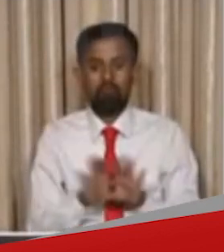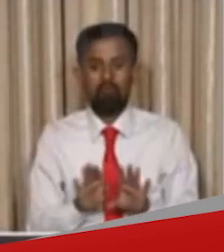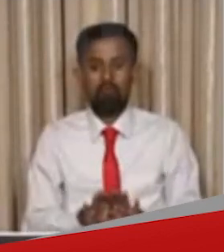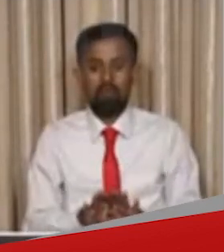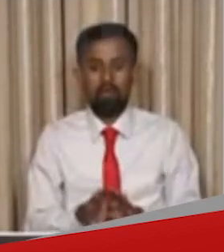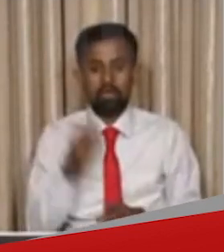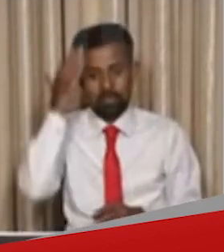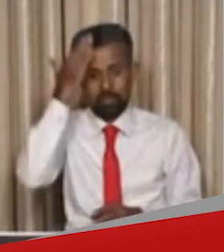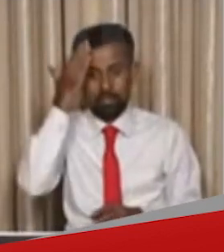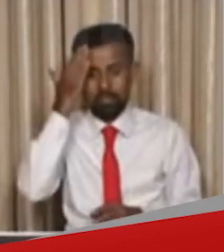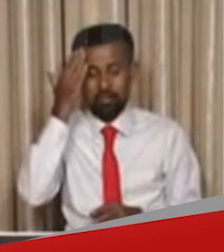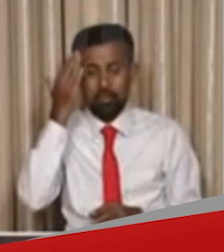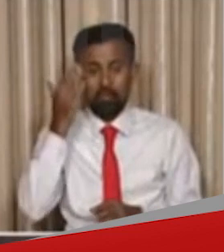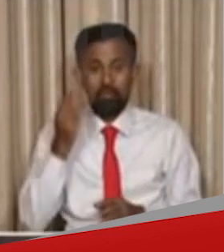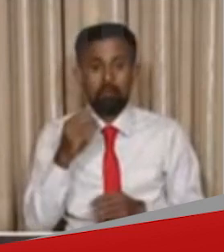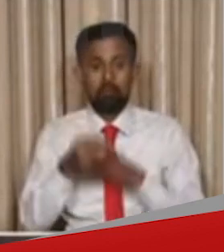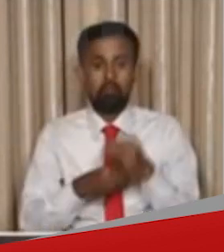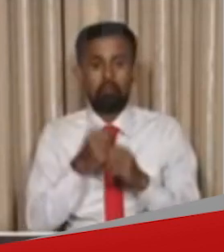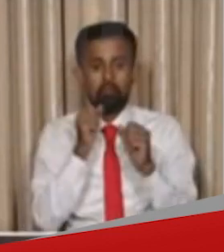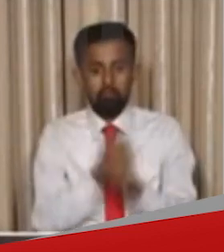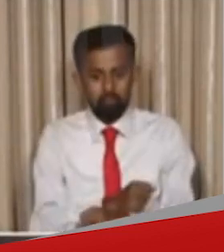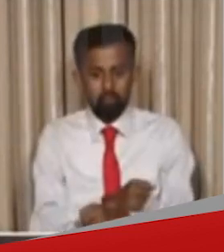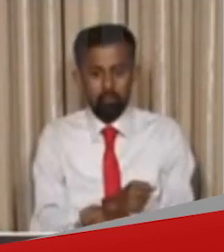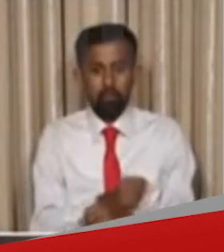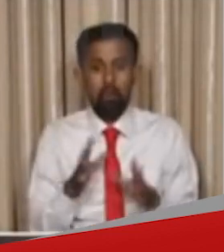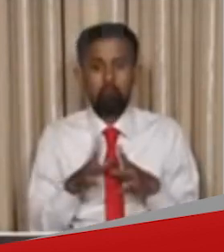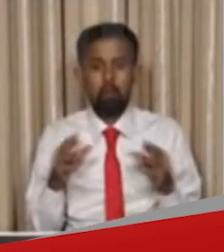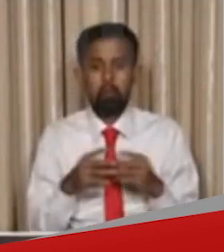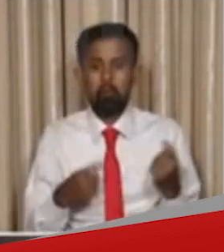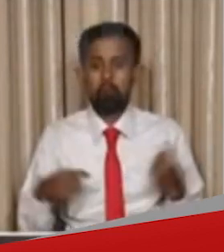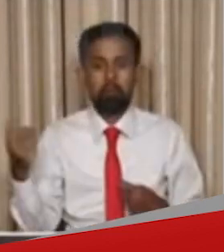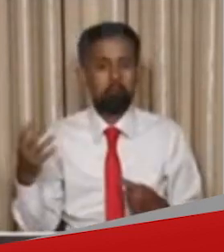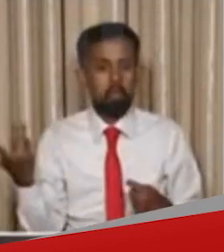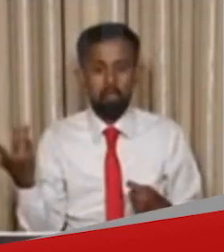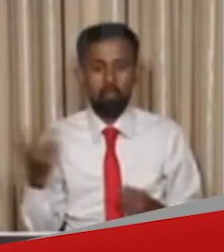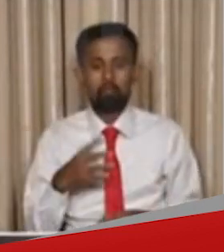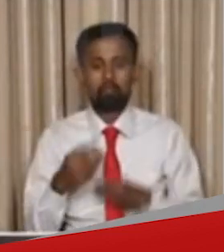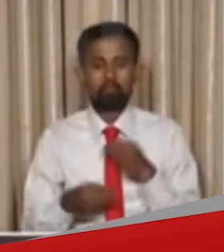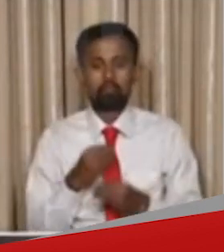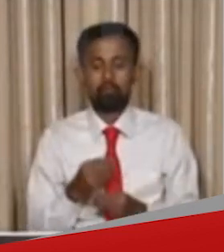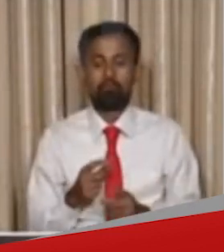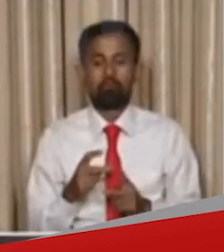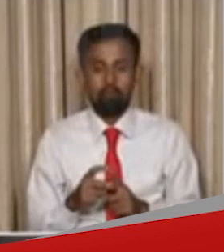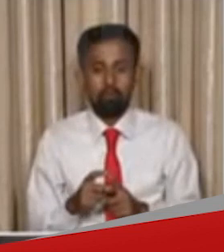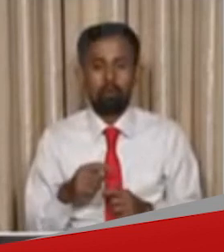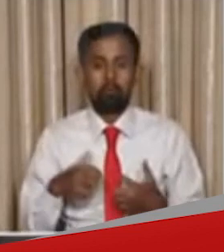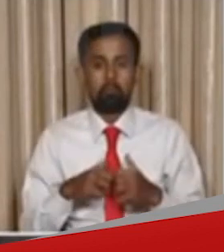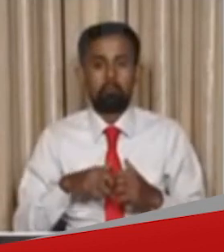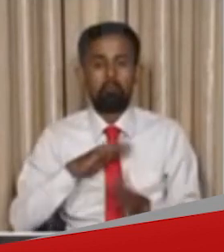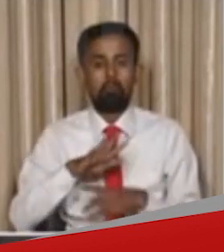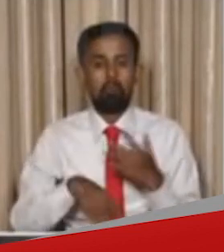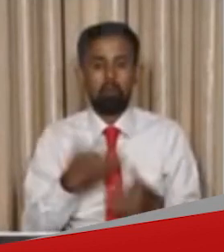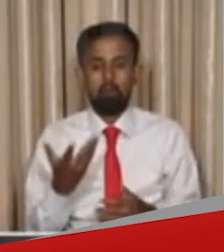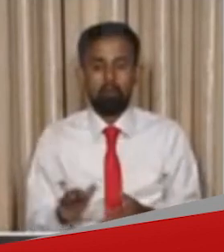ඔවුන්ගේ තෙල් කර්මාන්තයට කනකො කාණලා තියෙනවා. කොහු ටික විකුණ ගන්න බැරුව කොහු කර්මාන්ත ශාලාද බරපතල විදියට අර්බුදයකට ලක් වෙලා